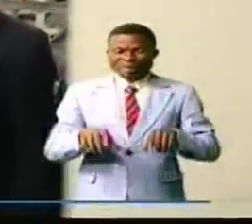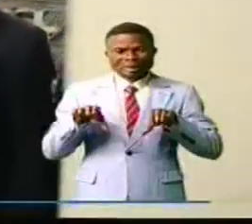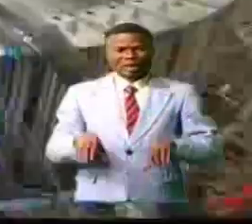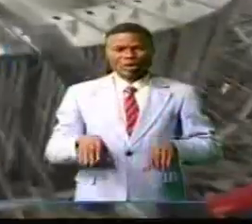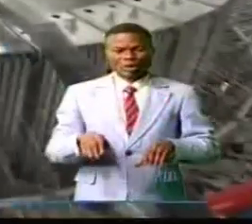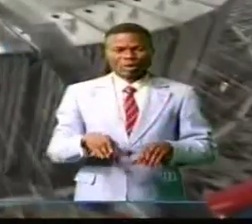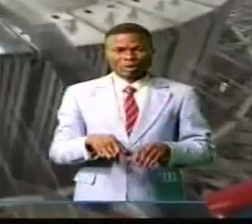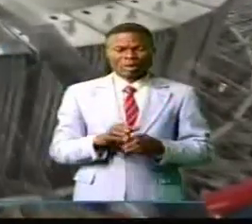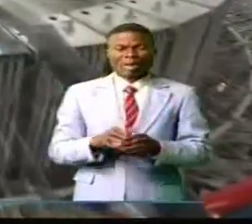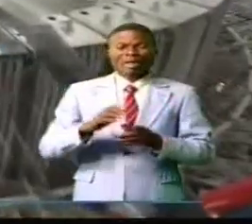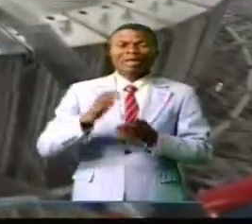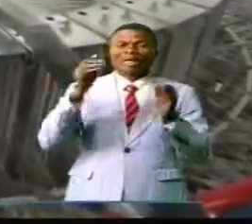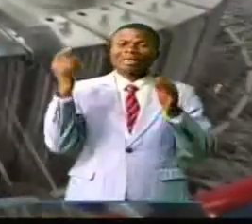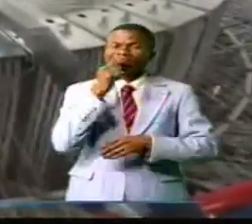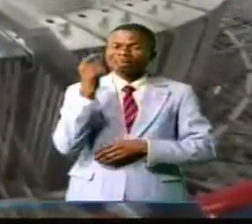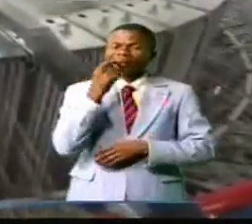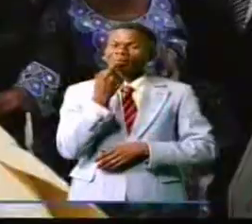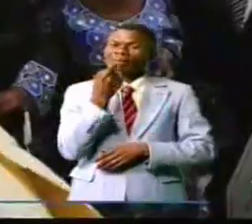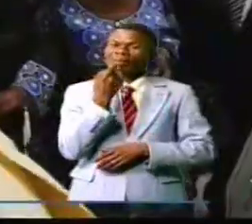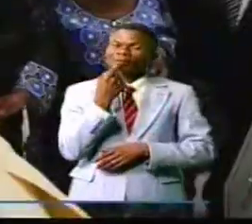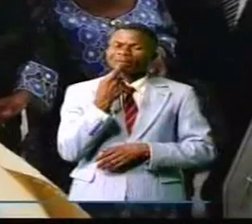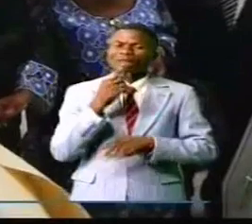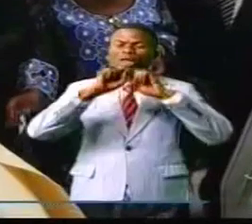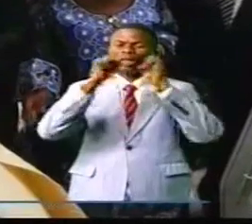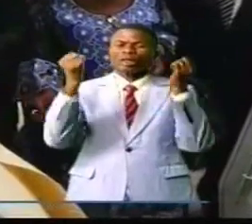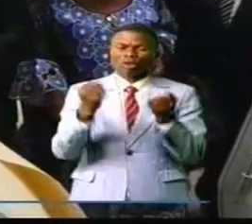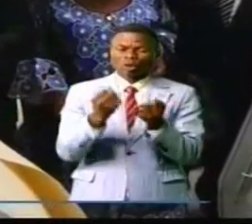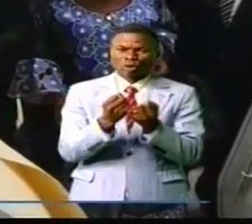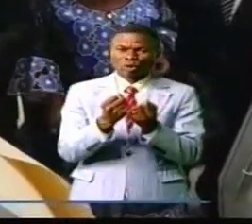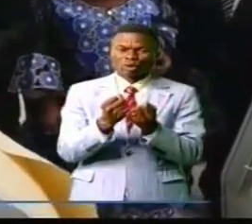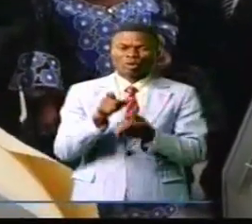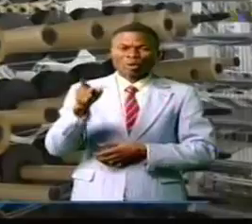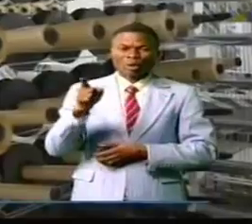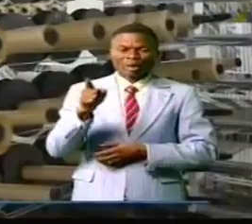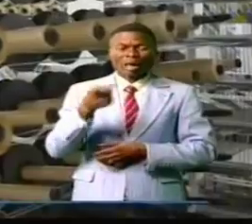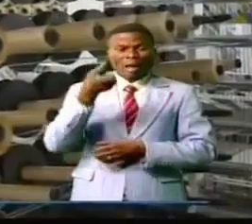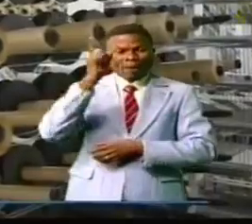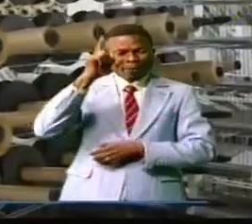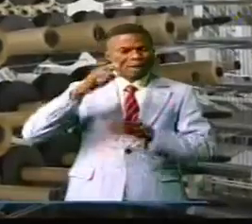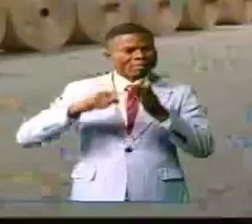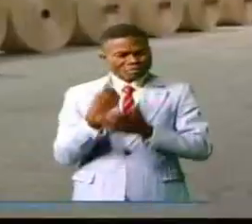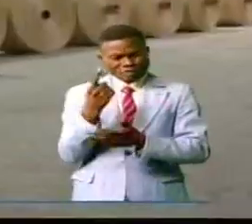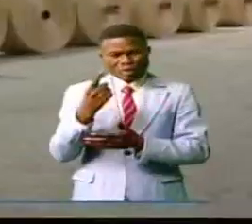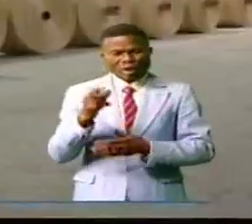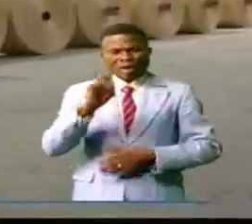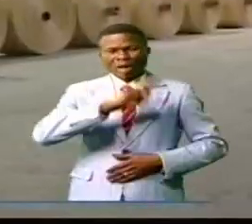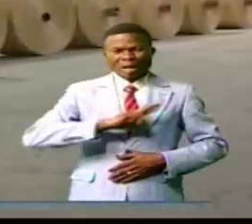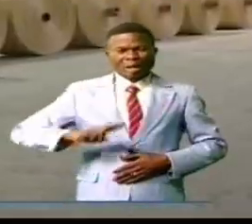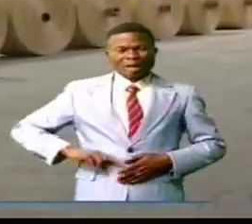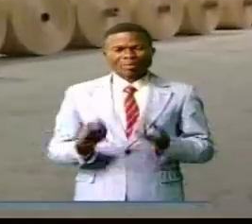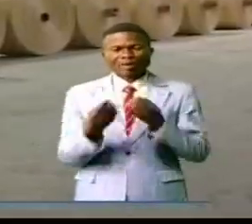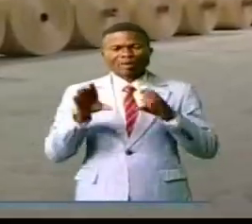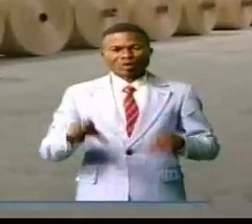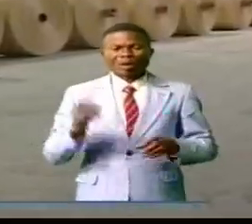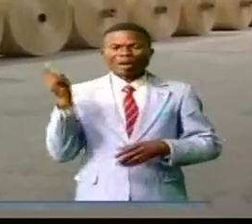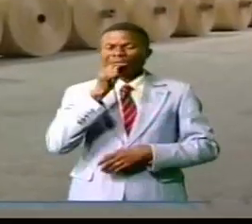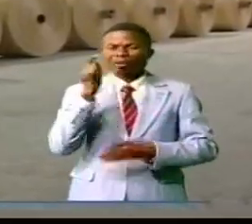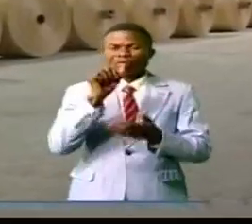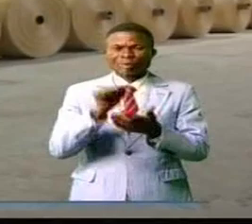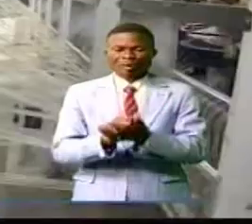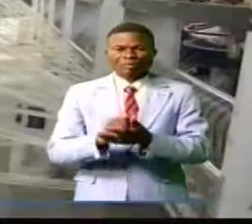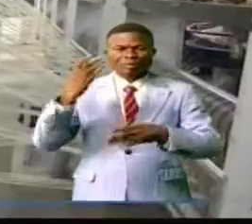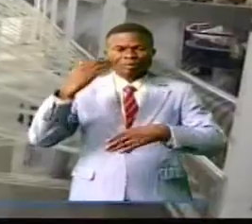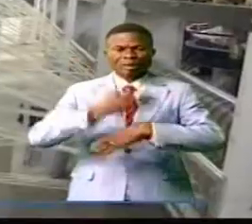Ce nouveau type d'emballage, produit par la société Bags & Sack, est une première en République démocratique du Congo. Installée